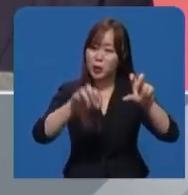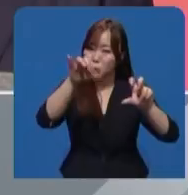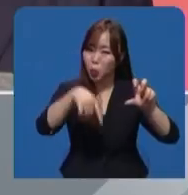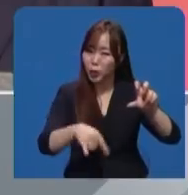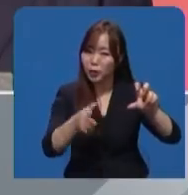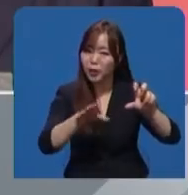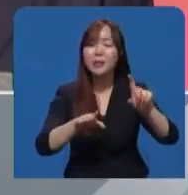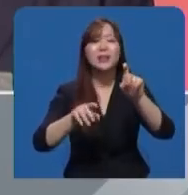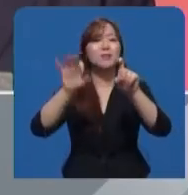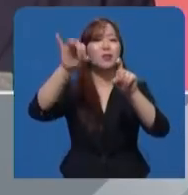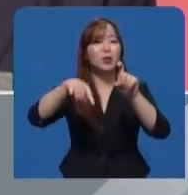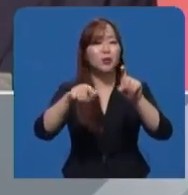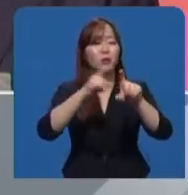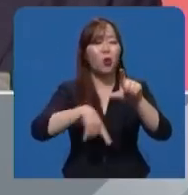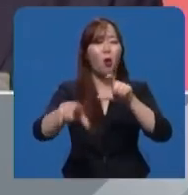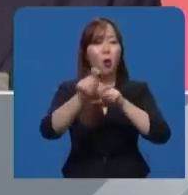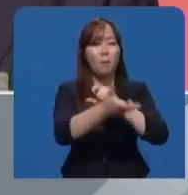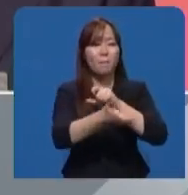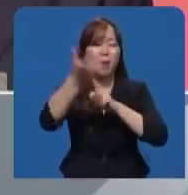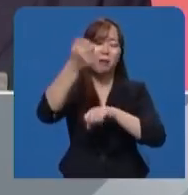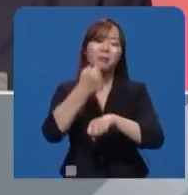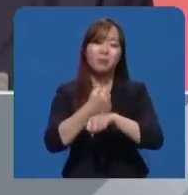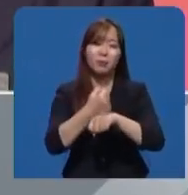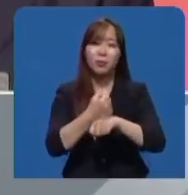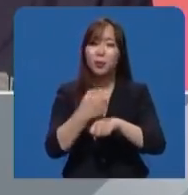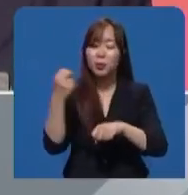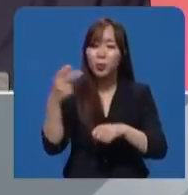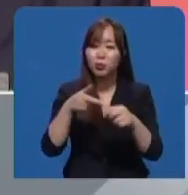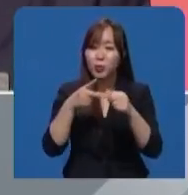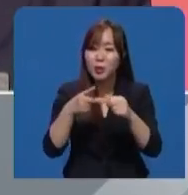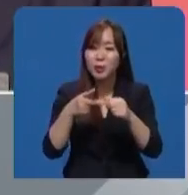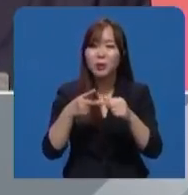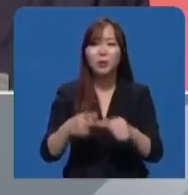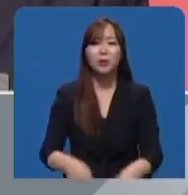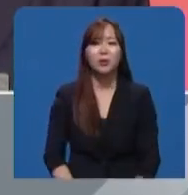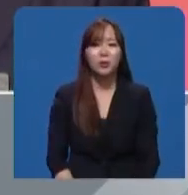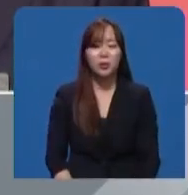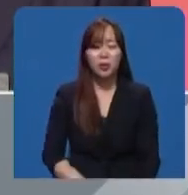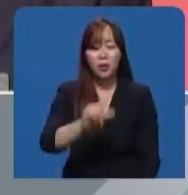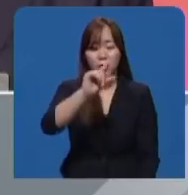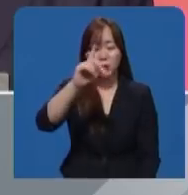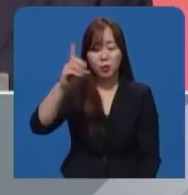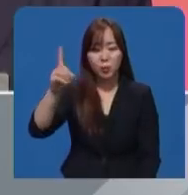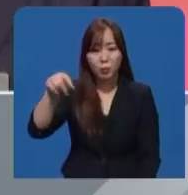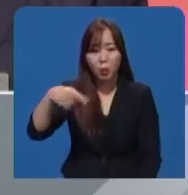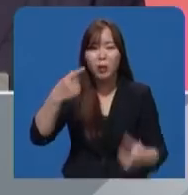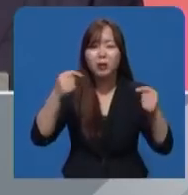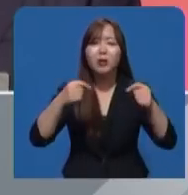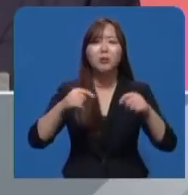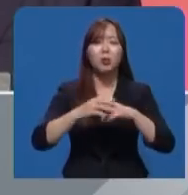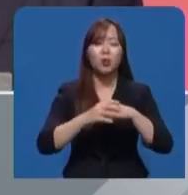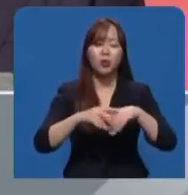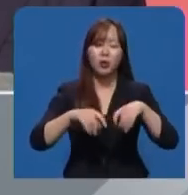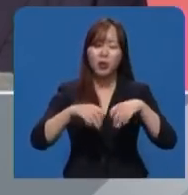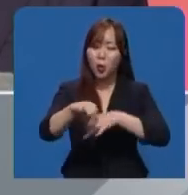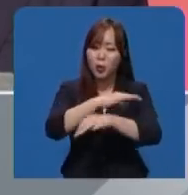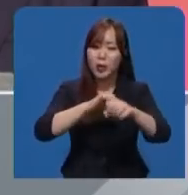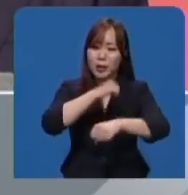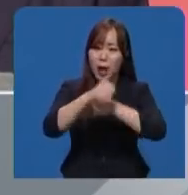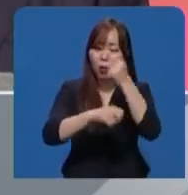25위권인데 10위권으로 끌어올리겠습니다. 두 번째, 뒤집혀지고 있는 지금 경제자유원칙을